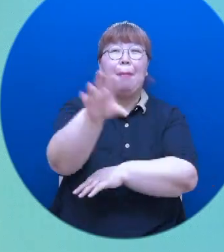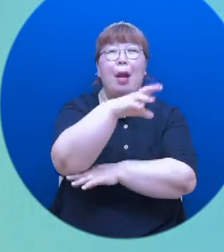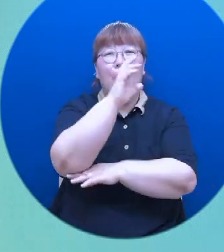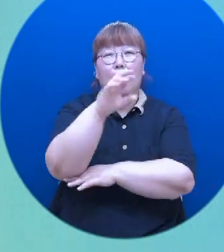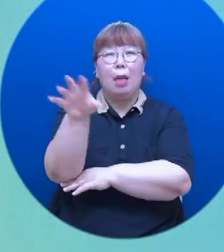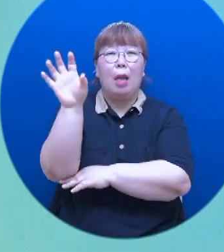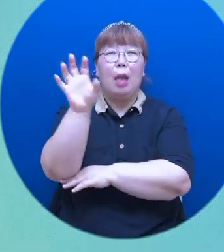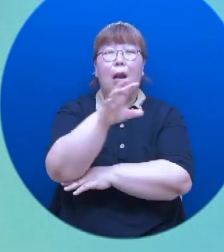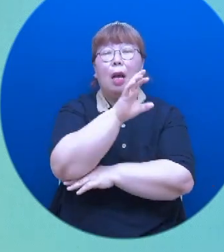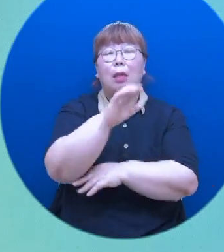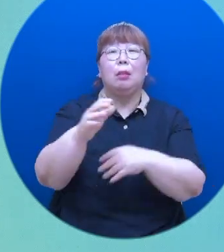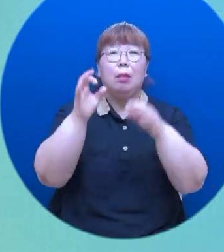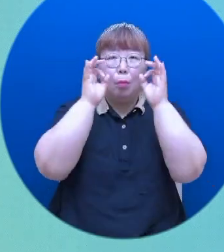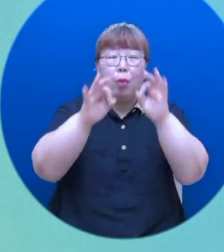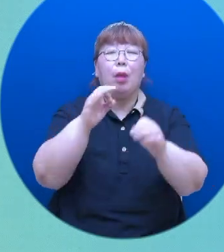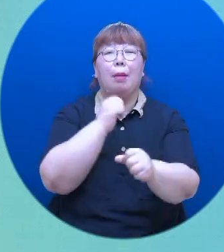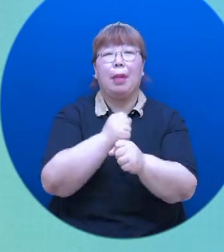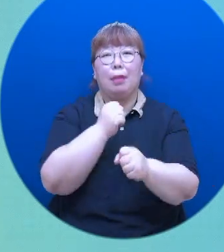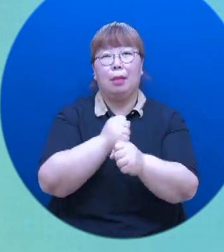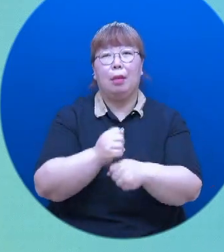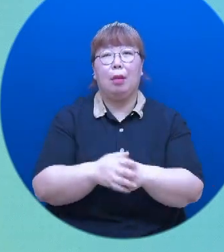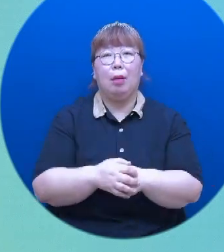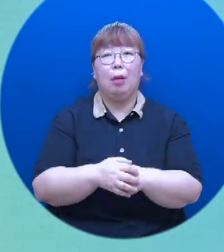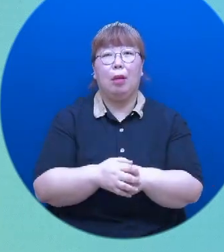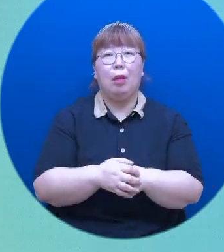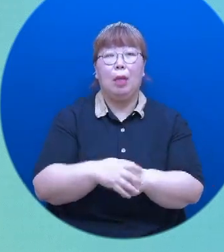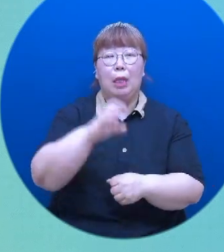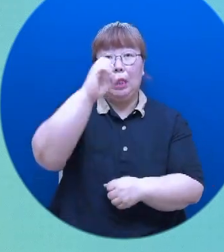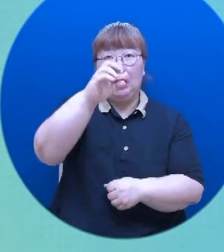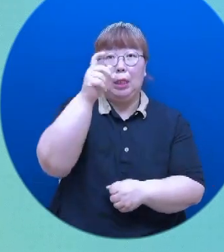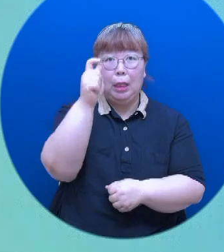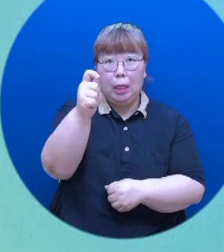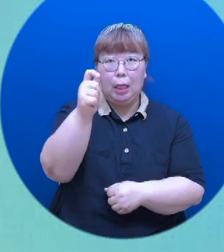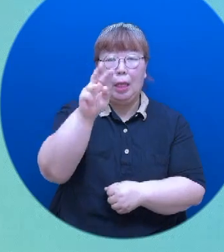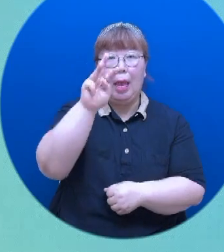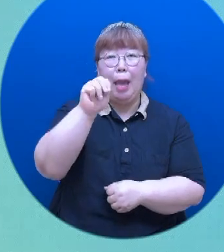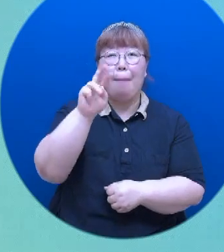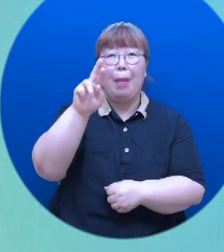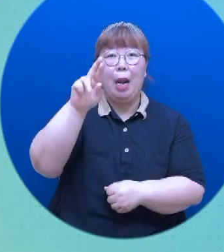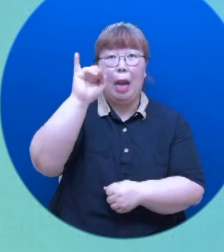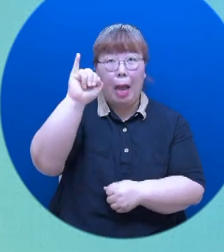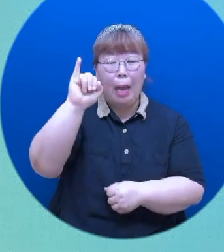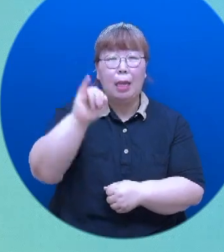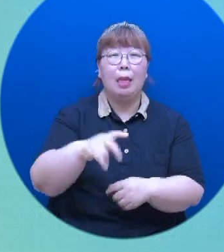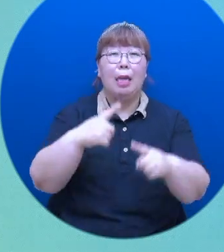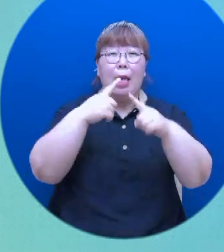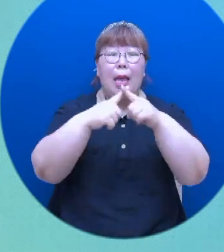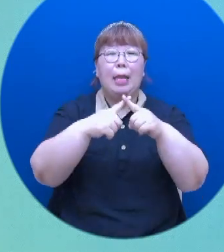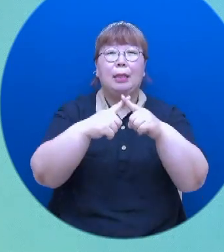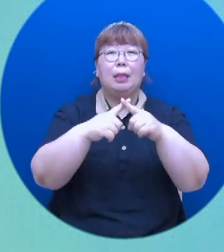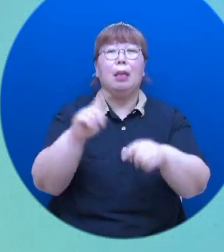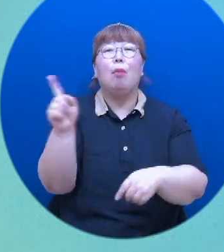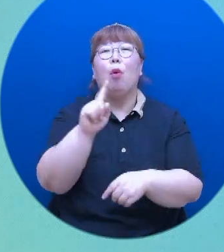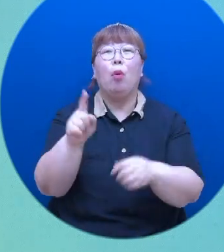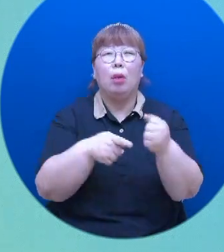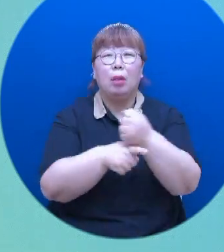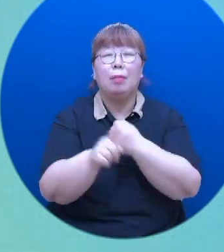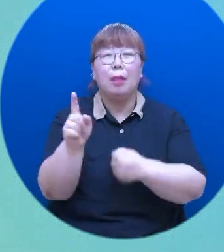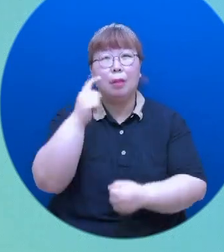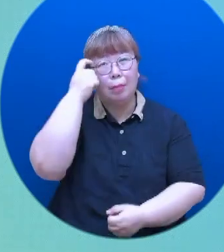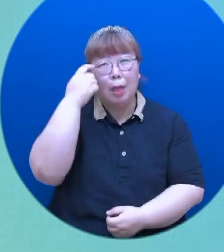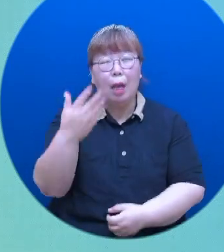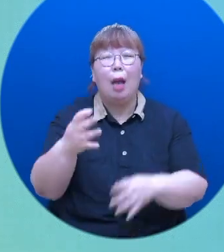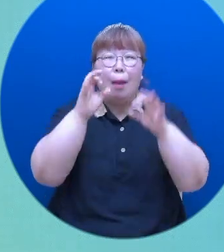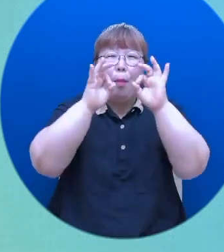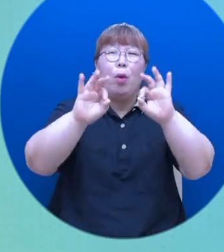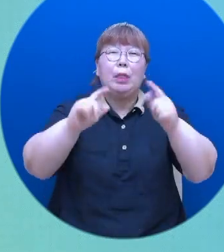하는 기구입니다. CT와 MRI와 그리고 엑스레이가 무엇입니까? 보이지 않는